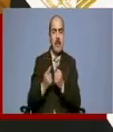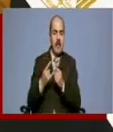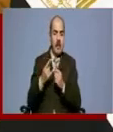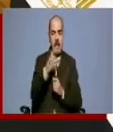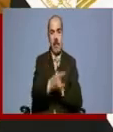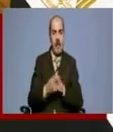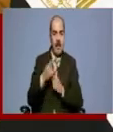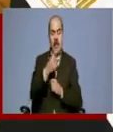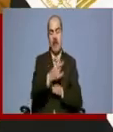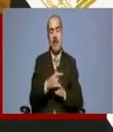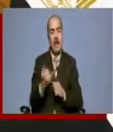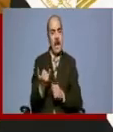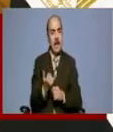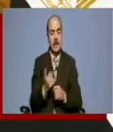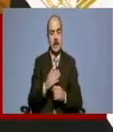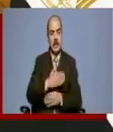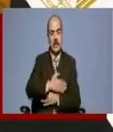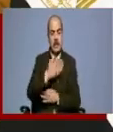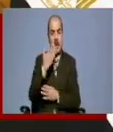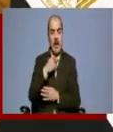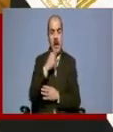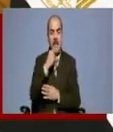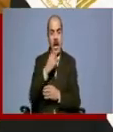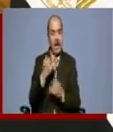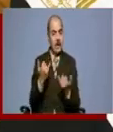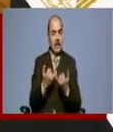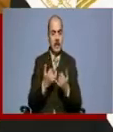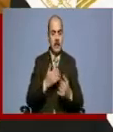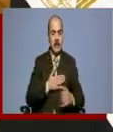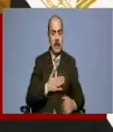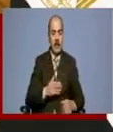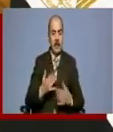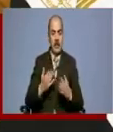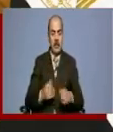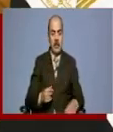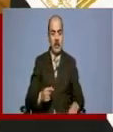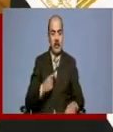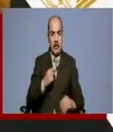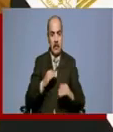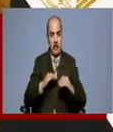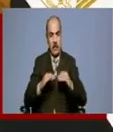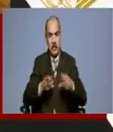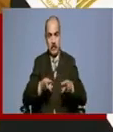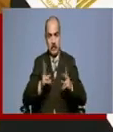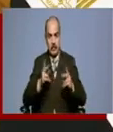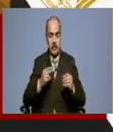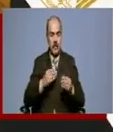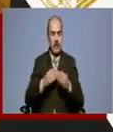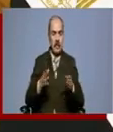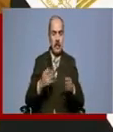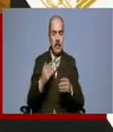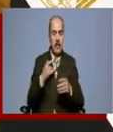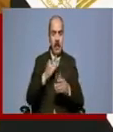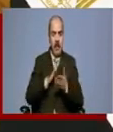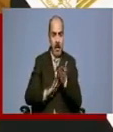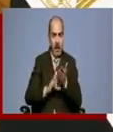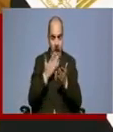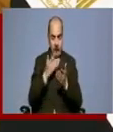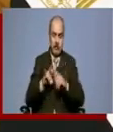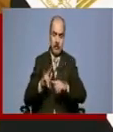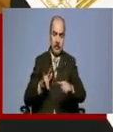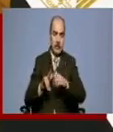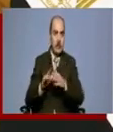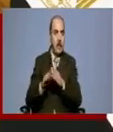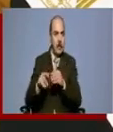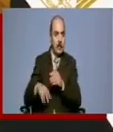غلاف غزه اللي هي احنا كنا من بدايه الازمه لما شفنا المقاومه الوطنيه رايحه ناحيه غلاف غزه اللي هم بيسموها مستوطنات واحنا برده عشان